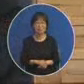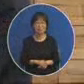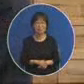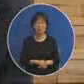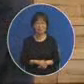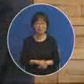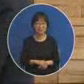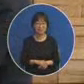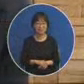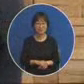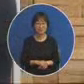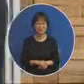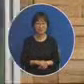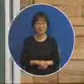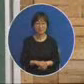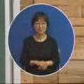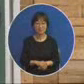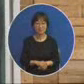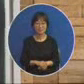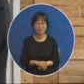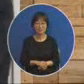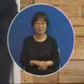하나님이 이때에